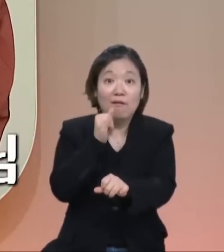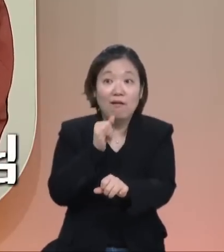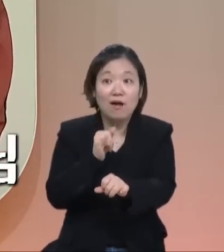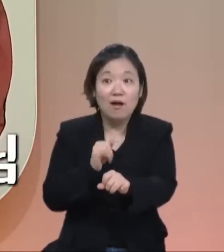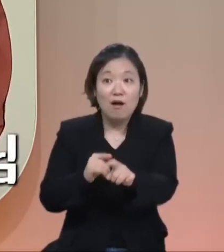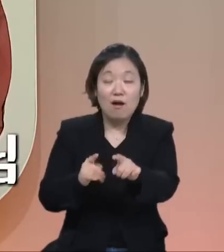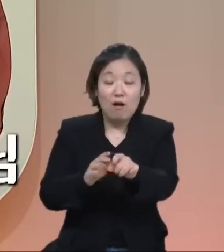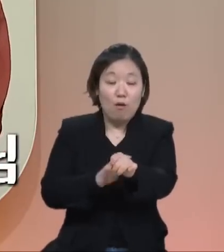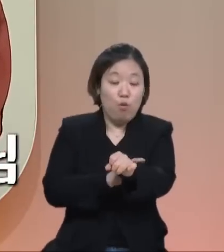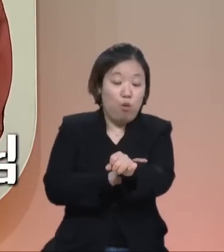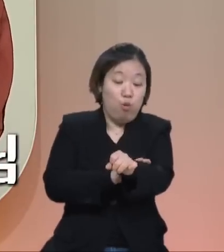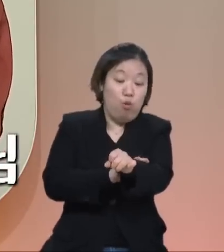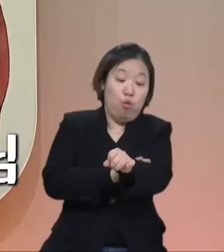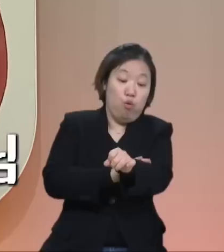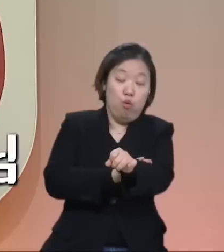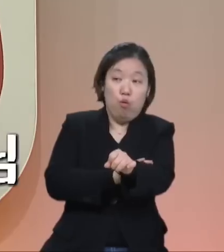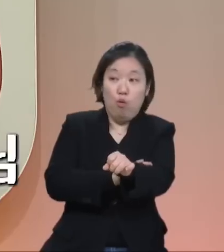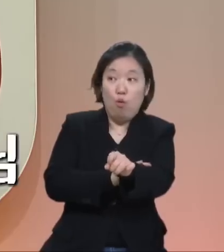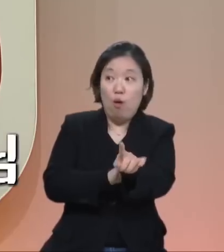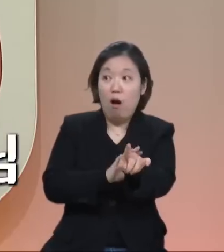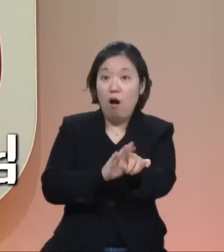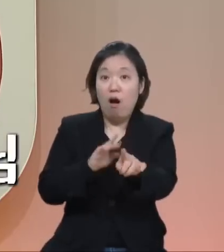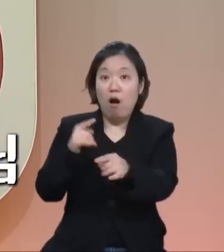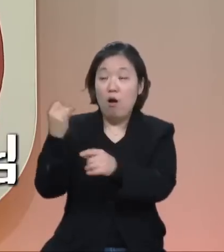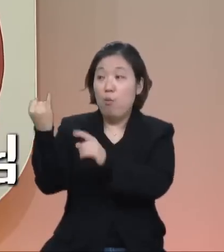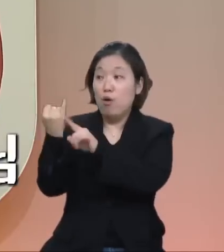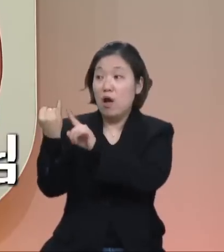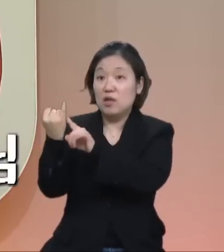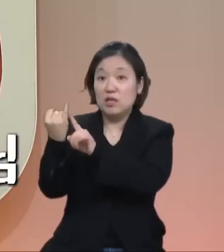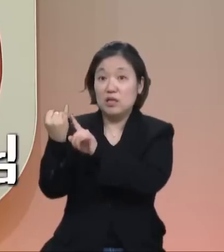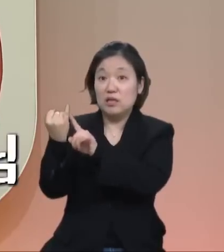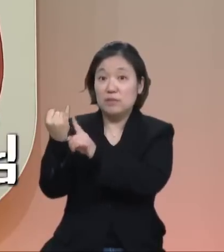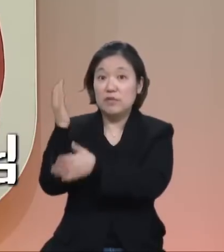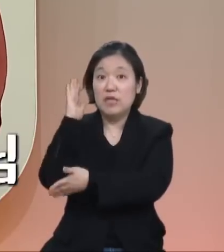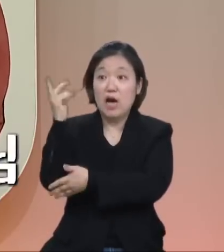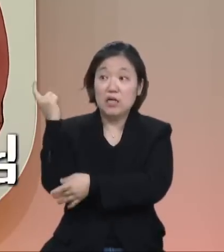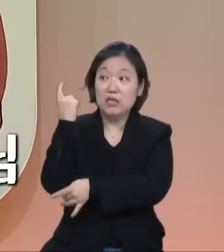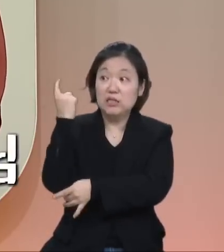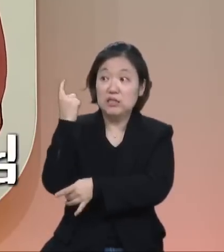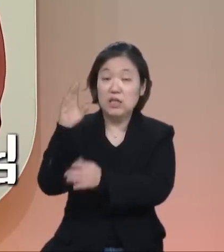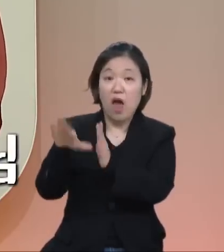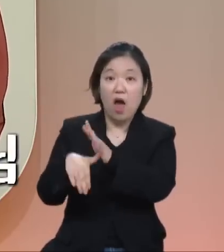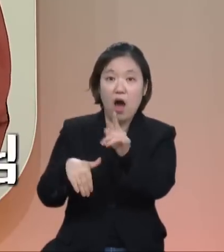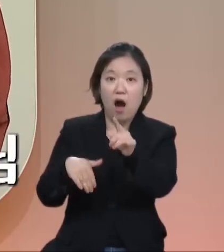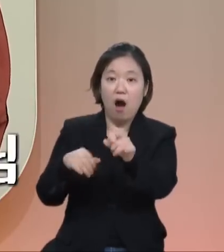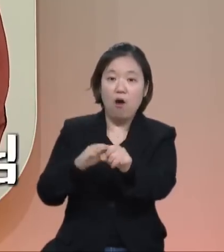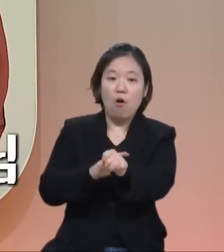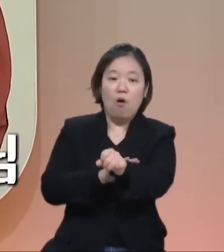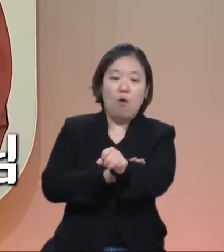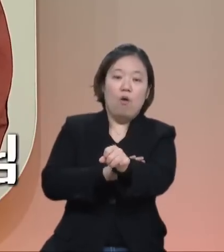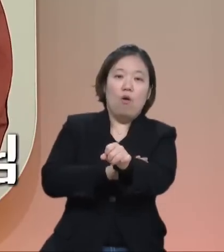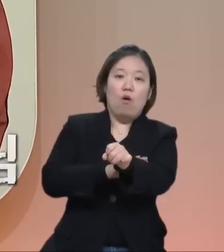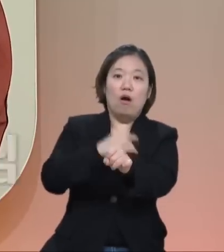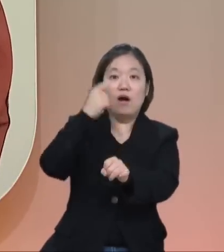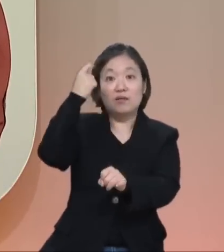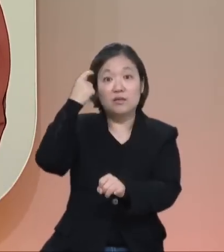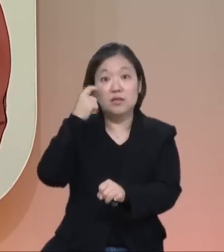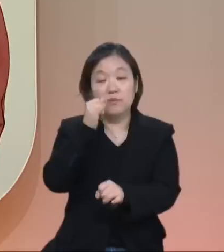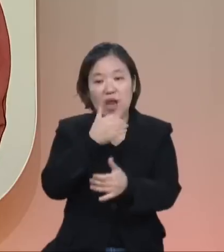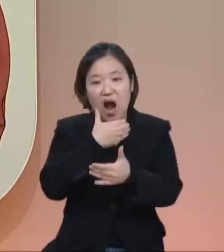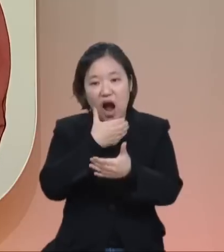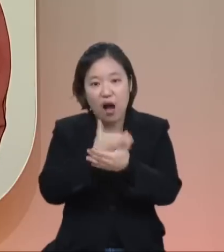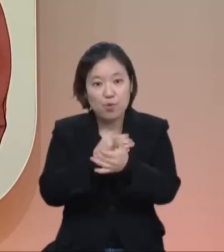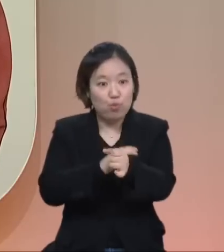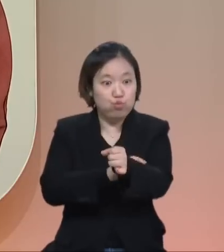소가 올라가요 소가 황소가 막 올라가요 그래서 소오름 너무 무리수였나요 그만큼